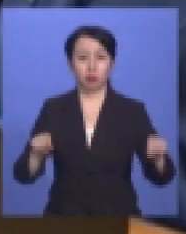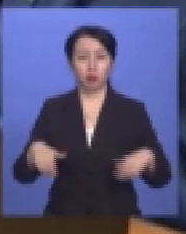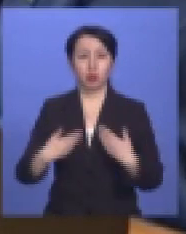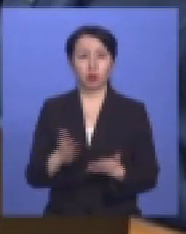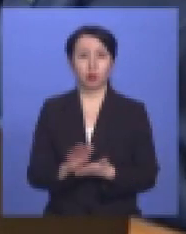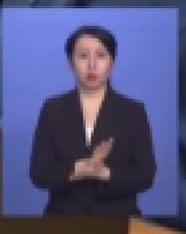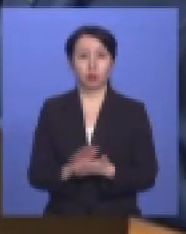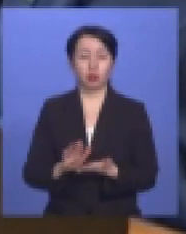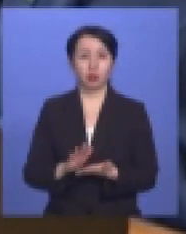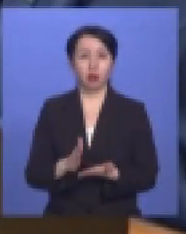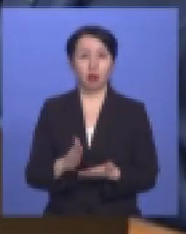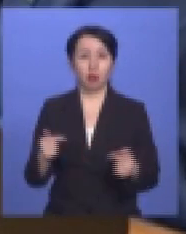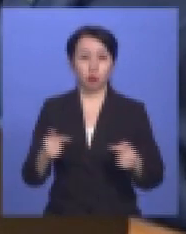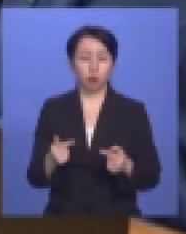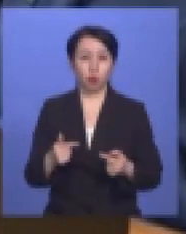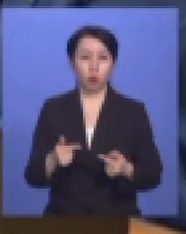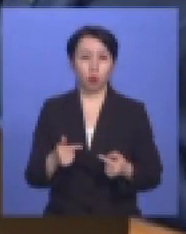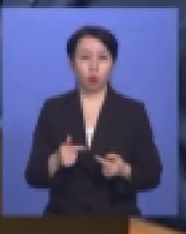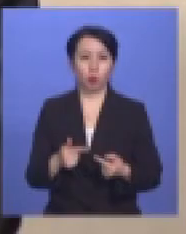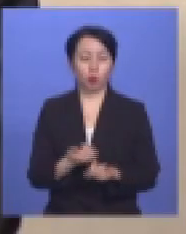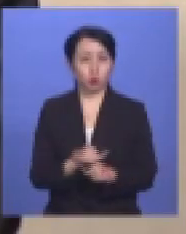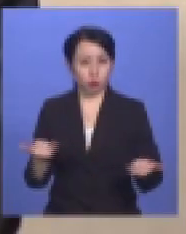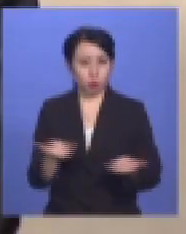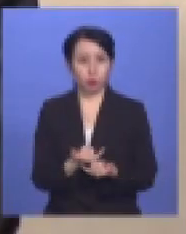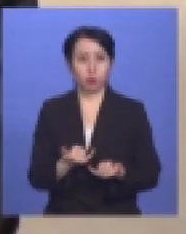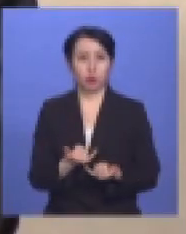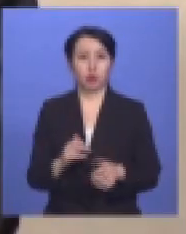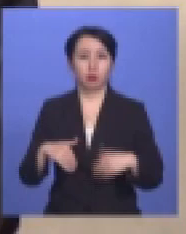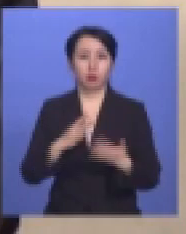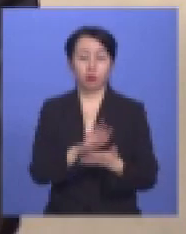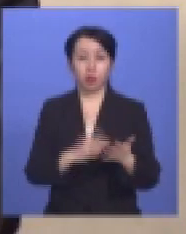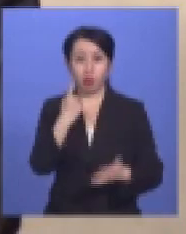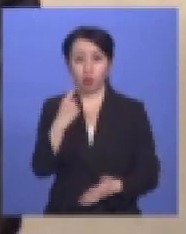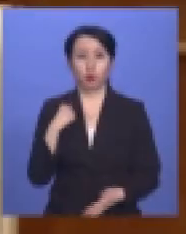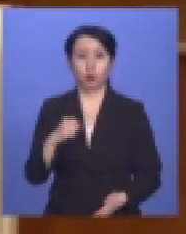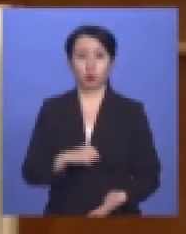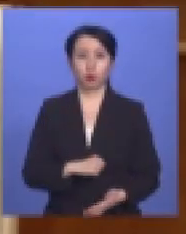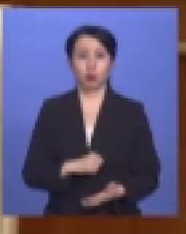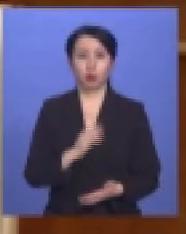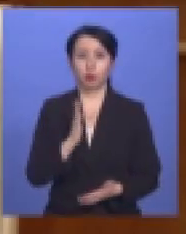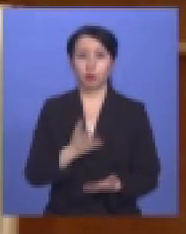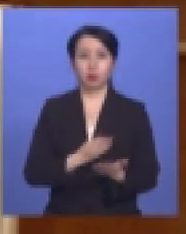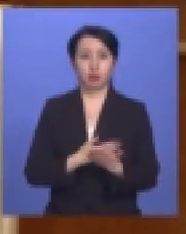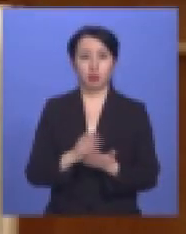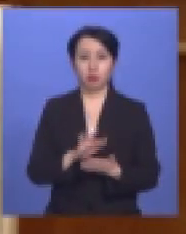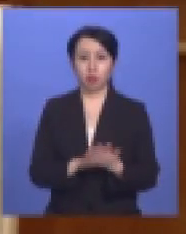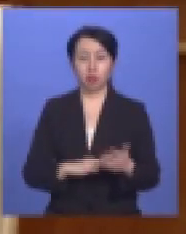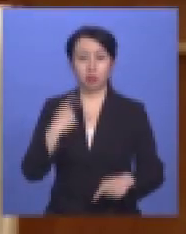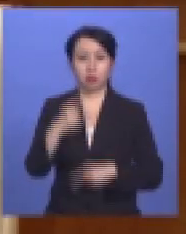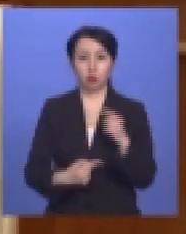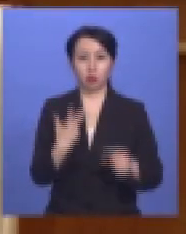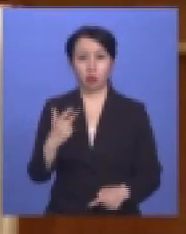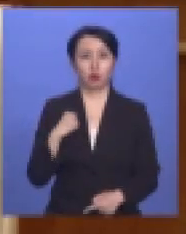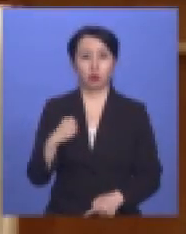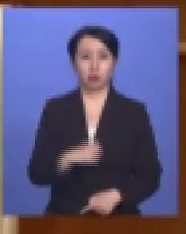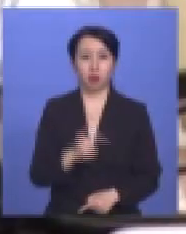медучреждения дается квота на определенную услугу если ее осуществят в течение одной недели услуга не будет предоставляться в